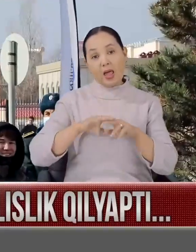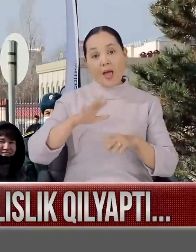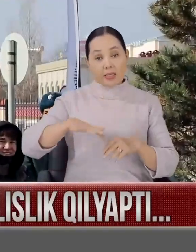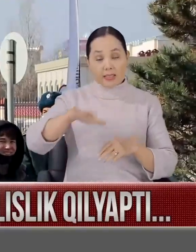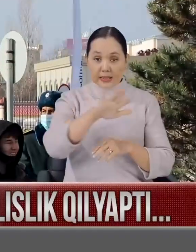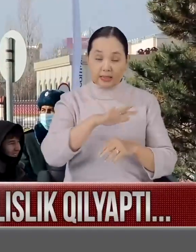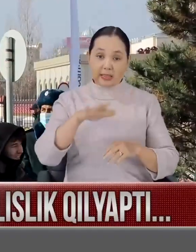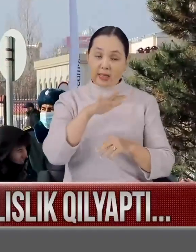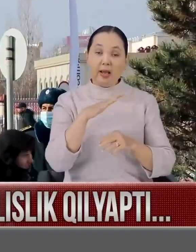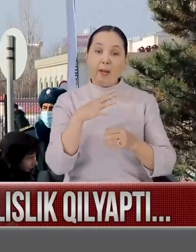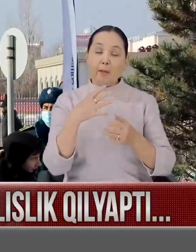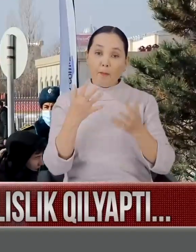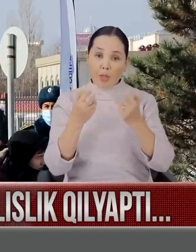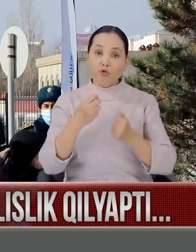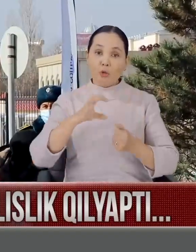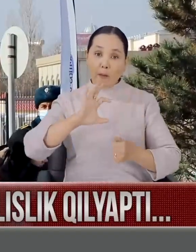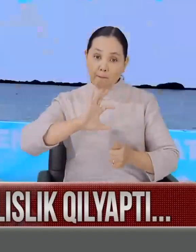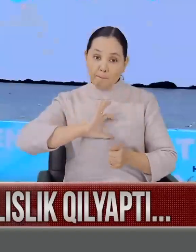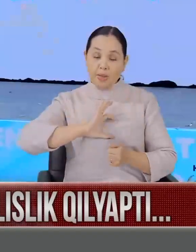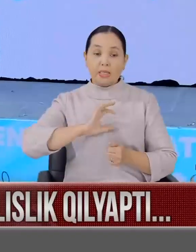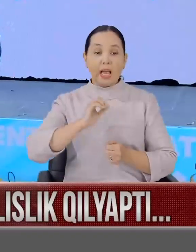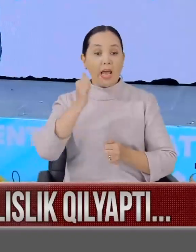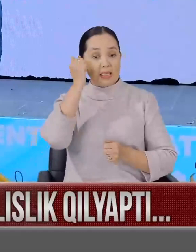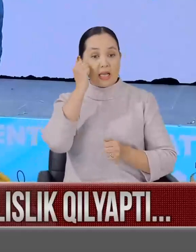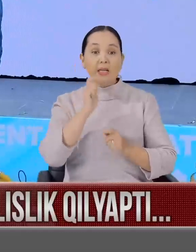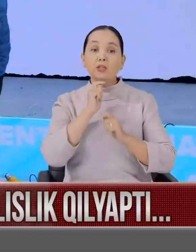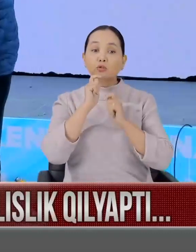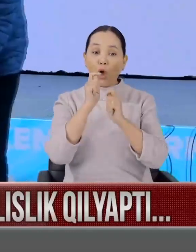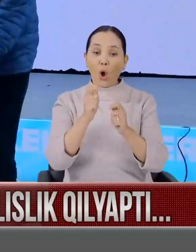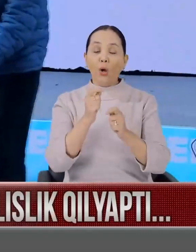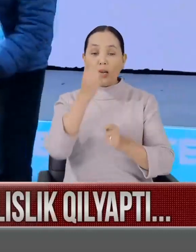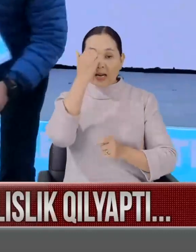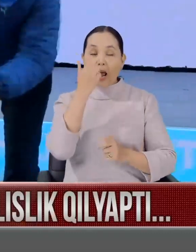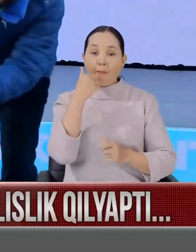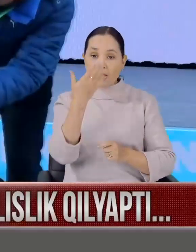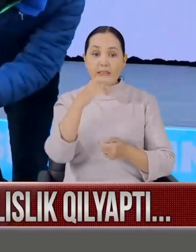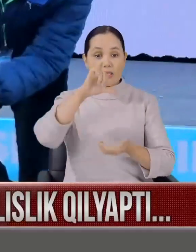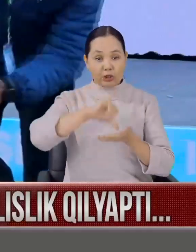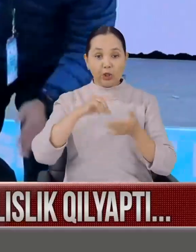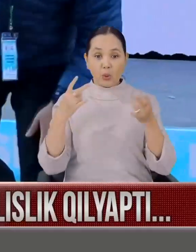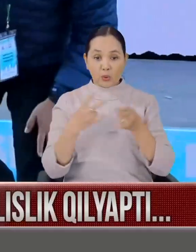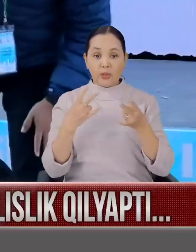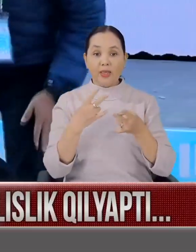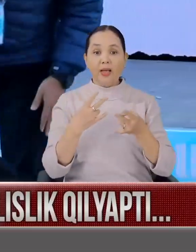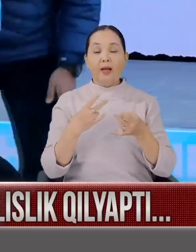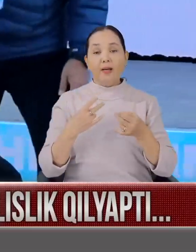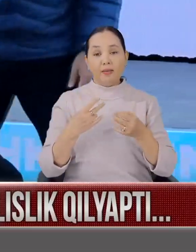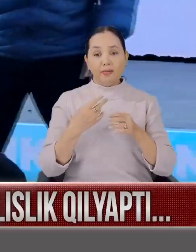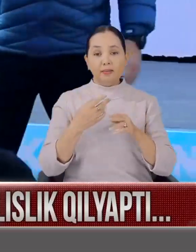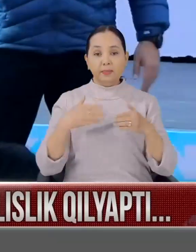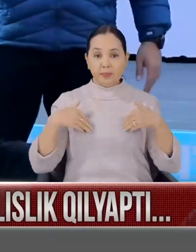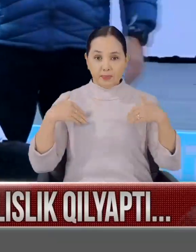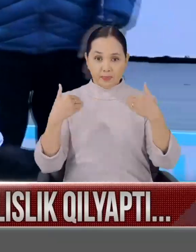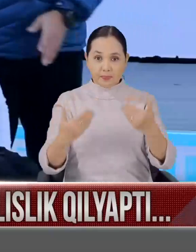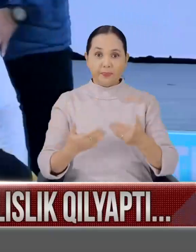сцене получает медаль. Истолик соғынары тақдим етілмоқты. Рахмат, сізге іштірақ үші. Рахмат, яңгидан яңги спор байрамларды сізге